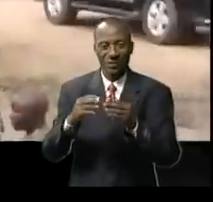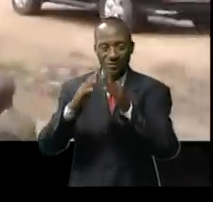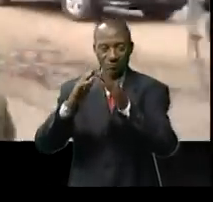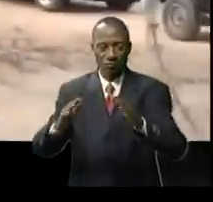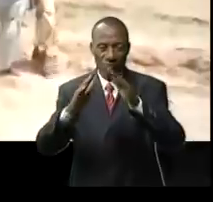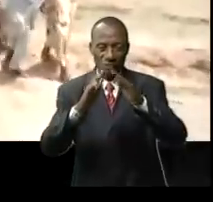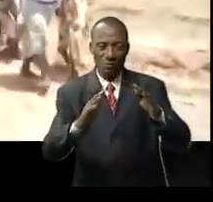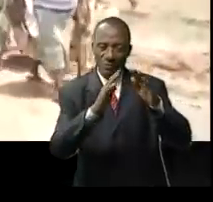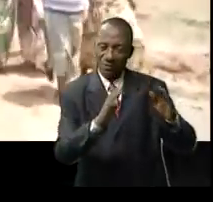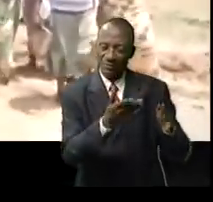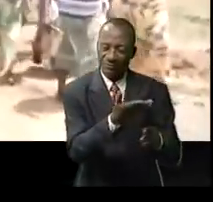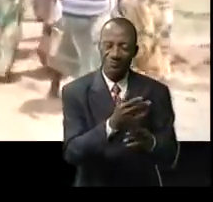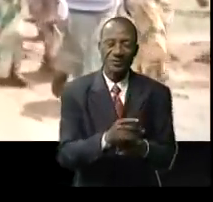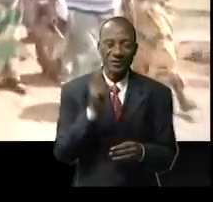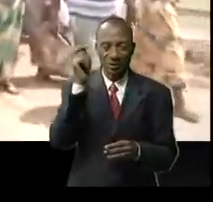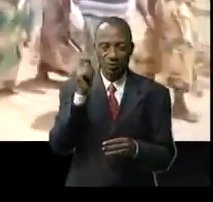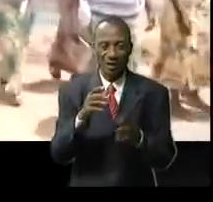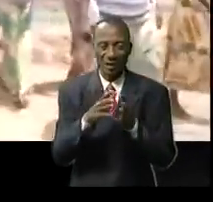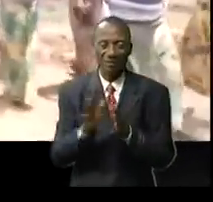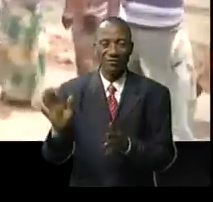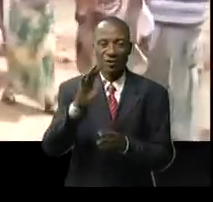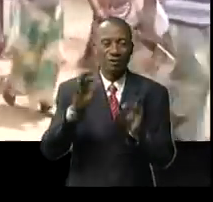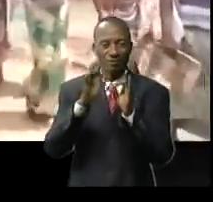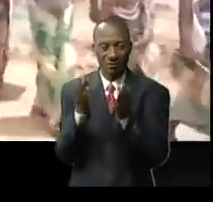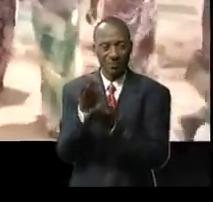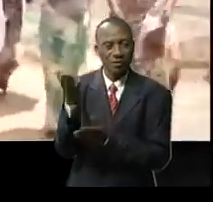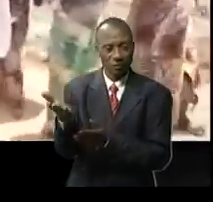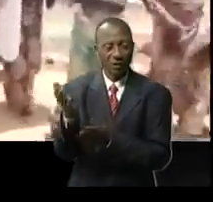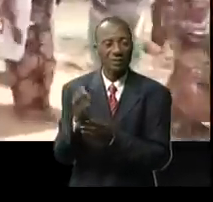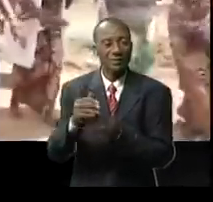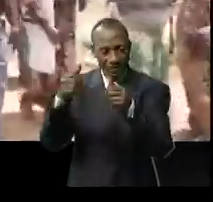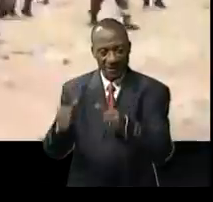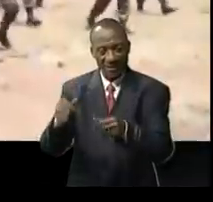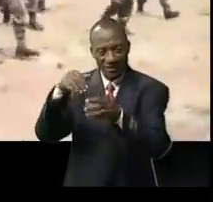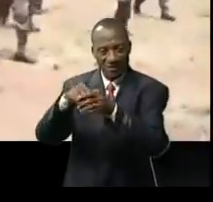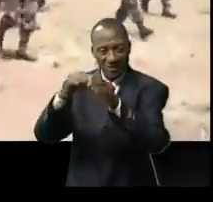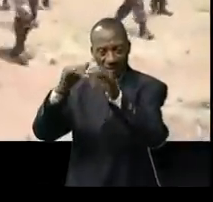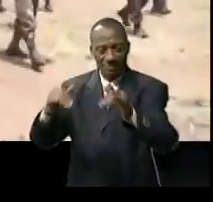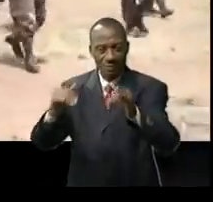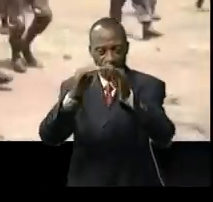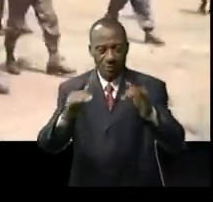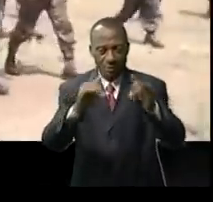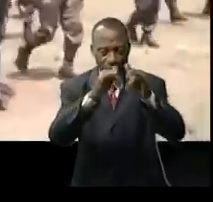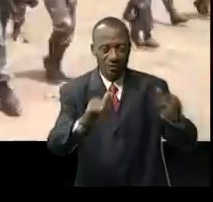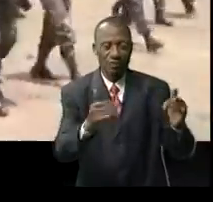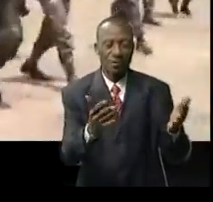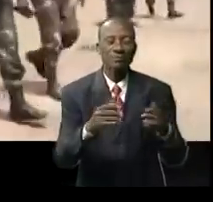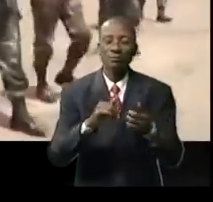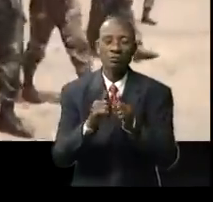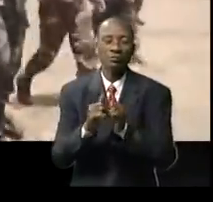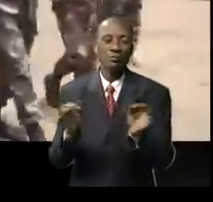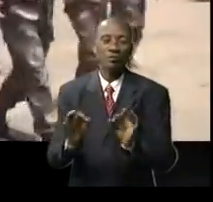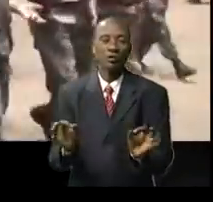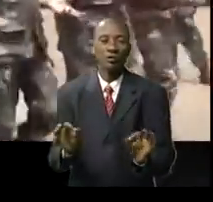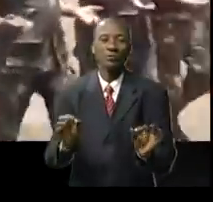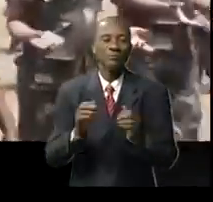avec leur famille. C'est pour dire que à Kididiwe, il n'y a aucun problème. Nous sommes venus ici avec